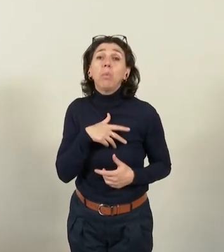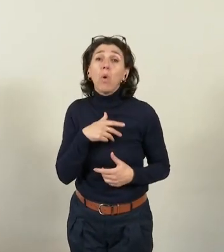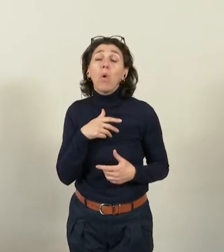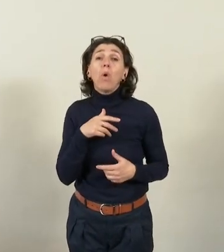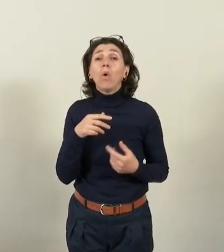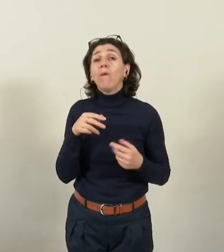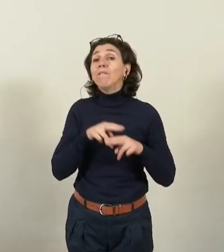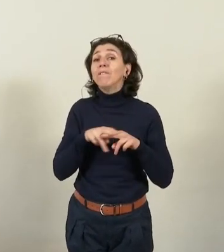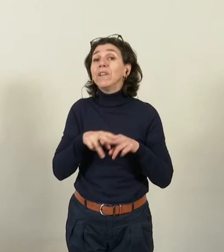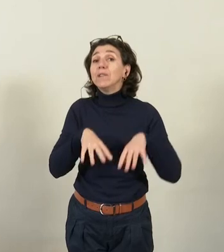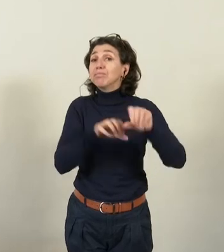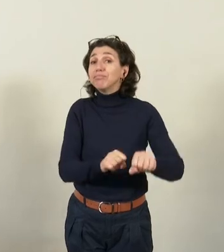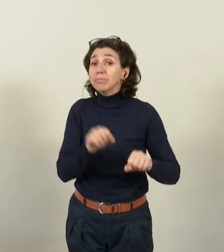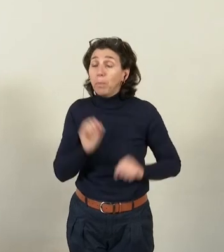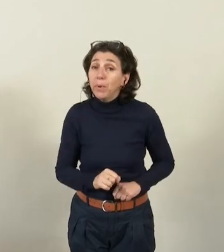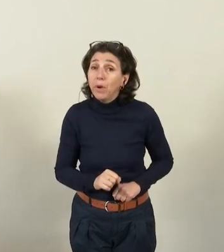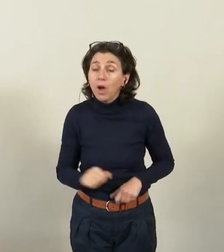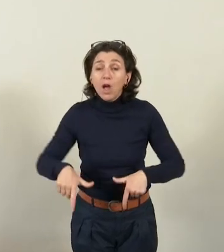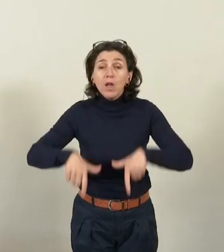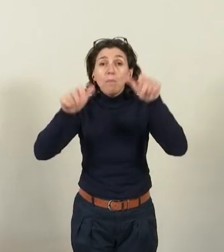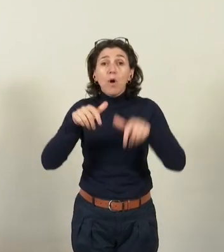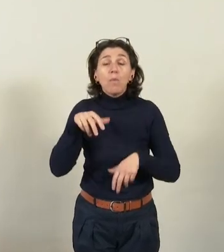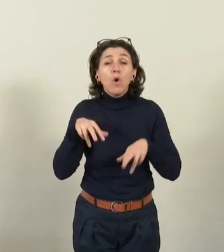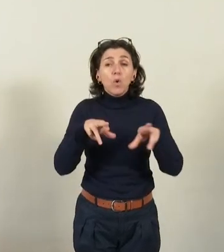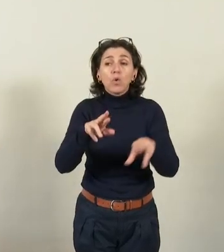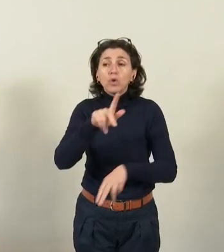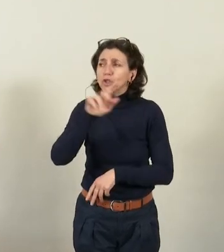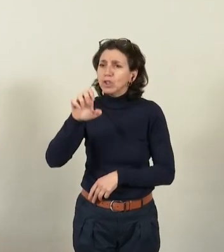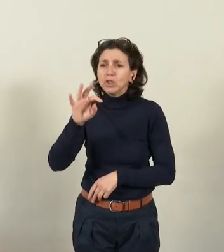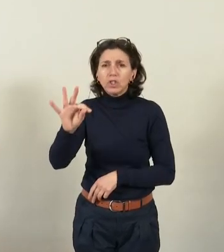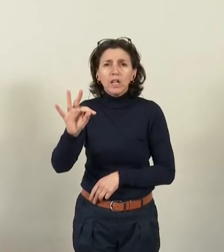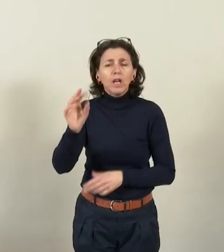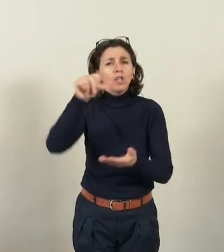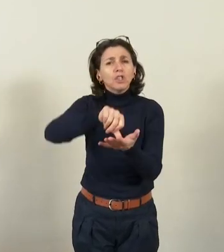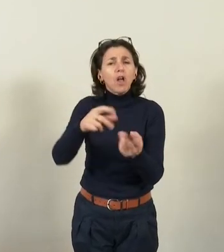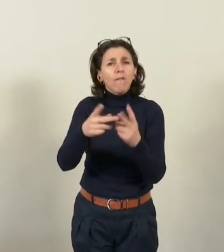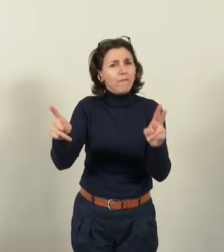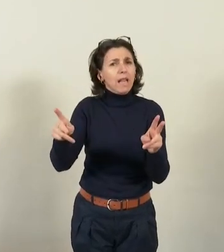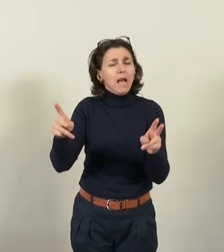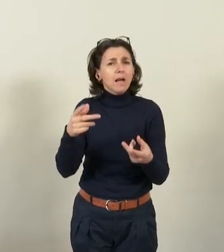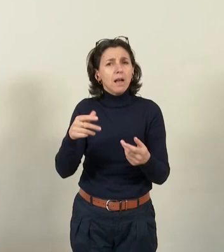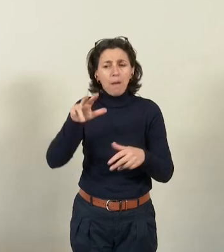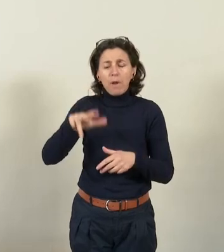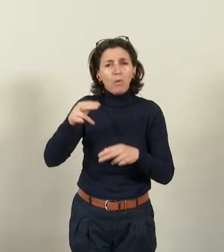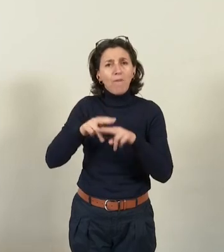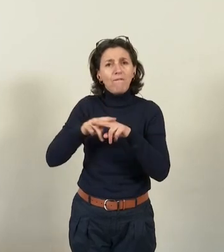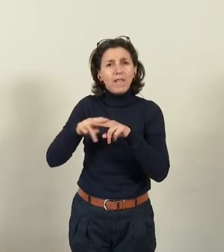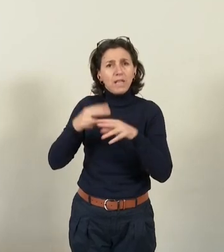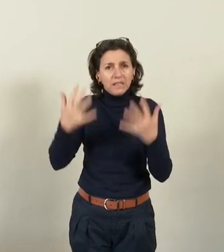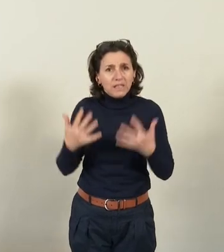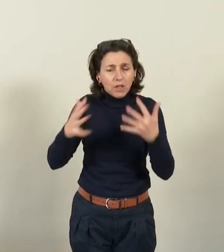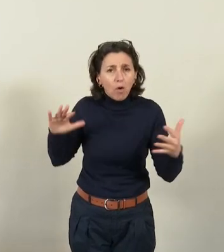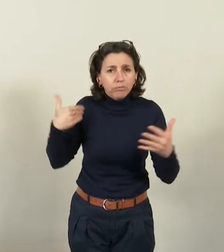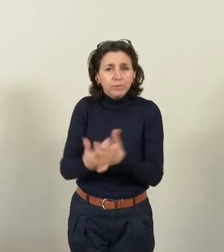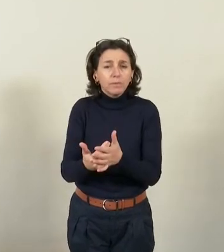publiquement l'immeuble de la ruché en plein centeville dont les appartements sont vides depuis 10 ans et j'ai lu que vous répondiez que malgré